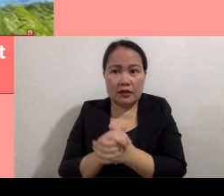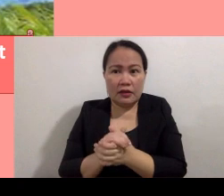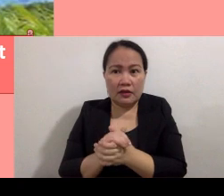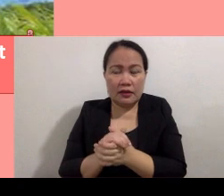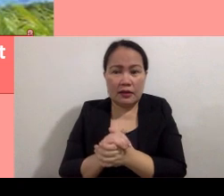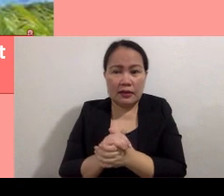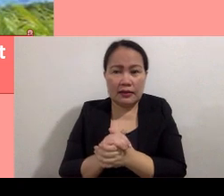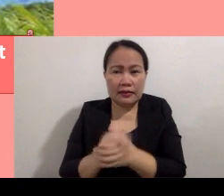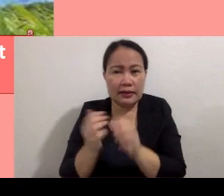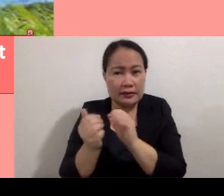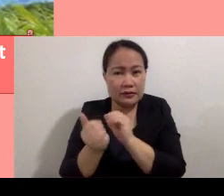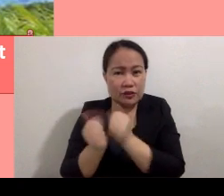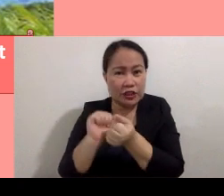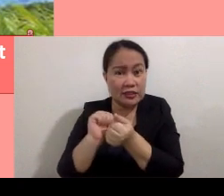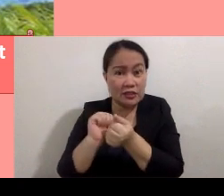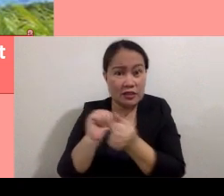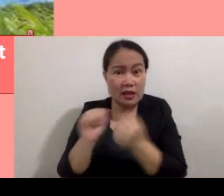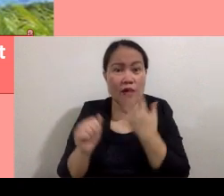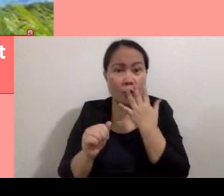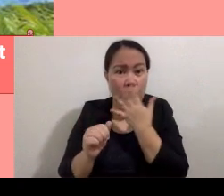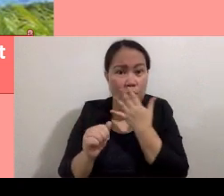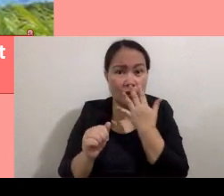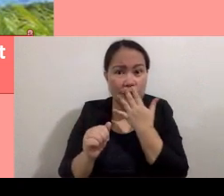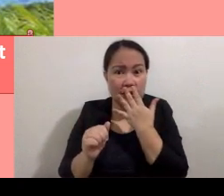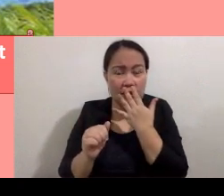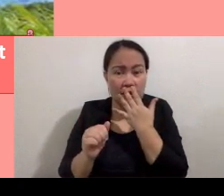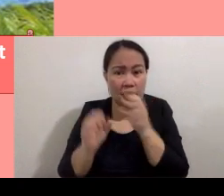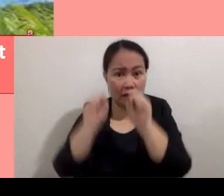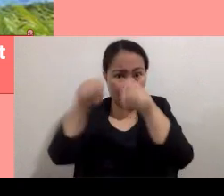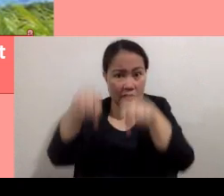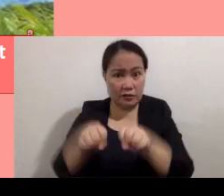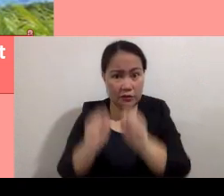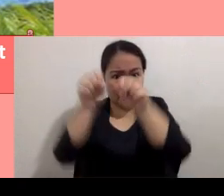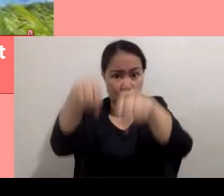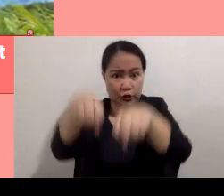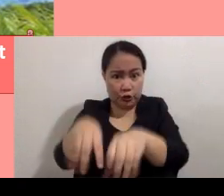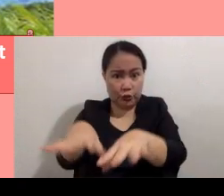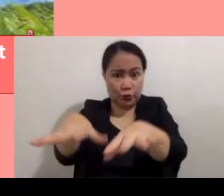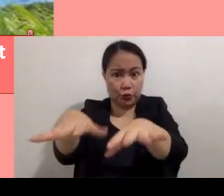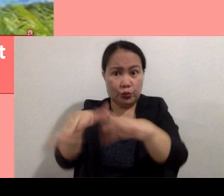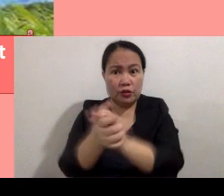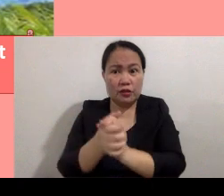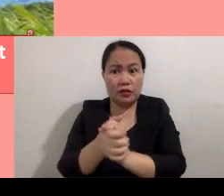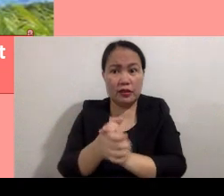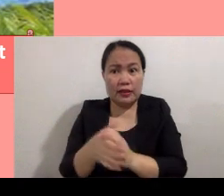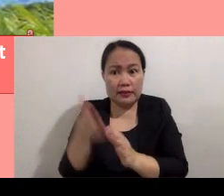Makikita natin dito na parang nag-iiba ang kulay ng tubig sa dagat.